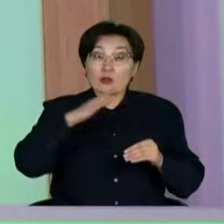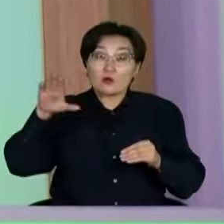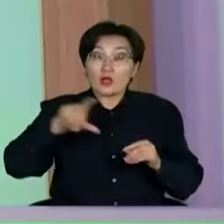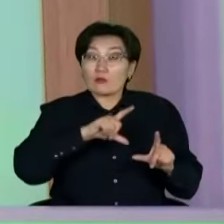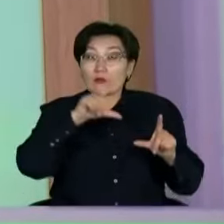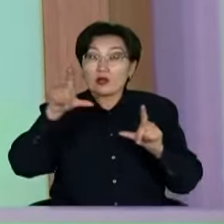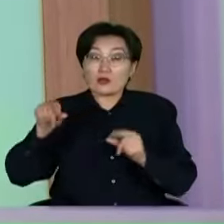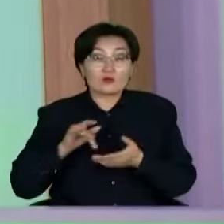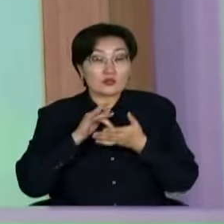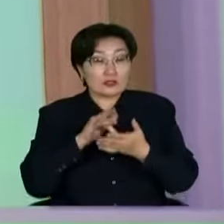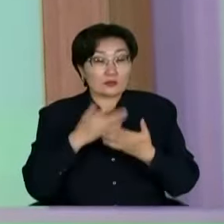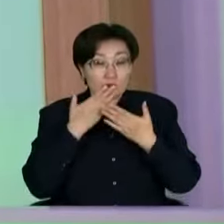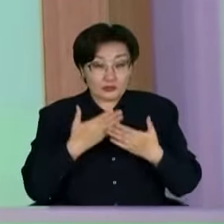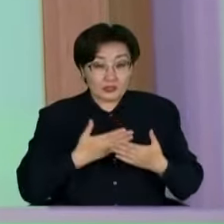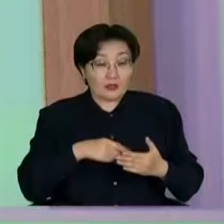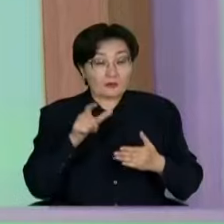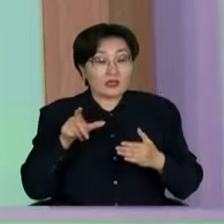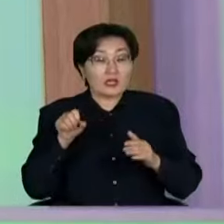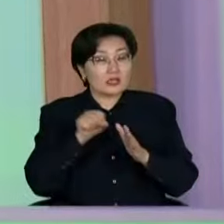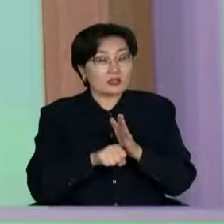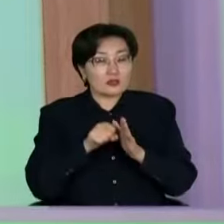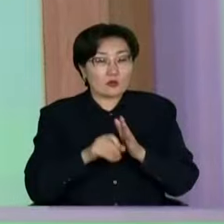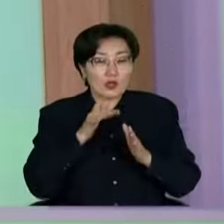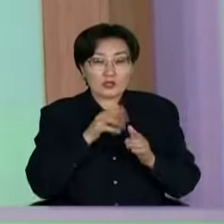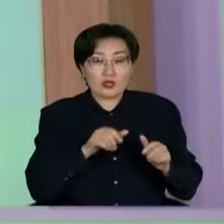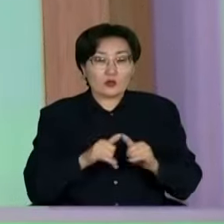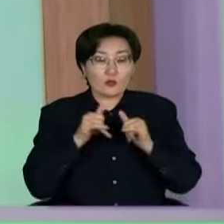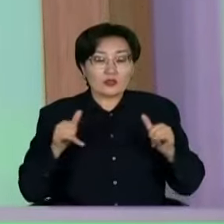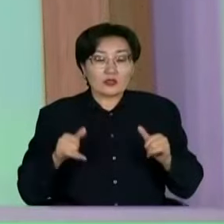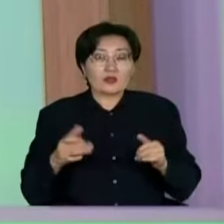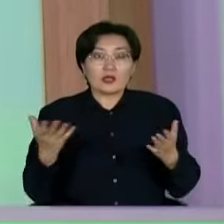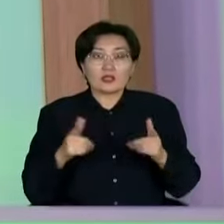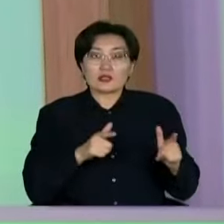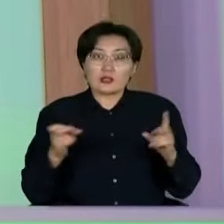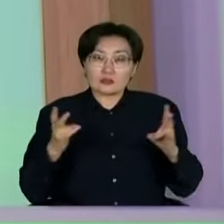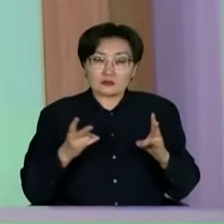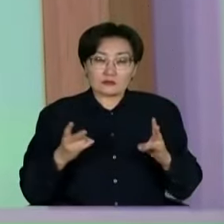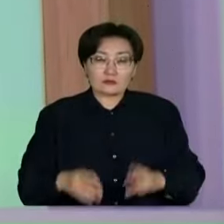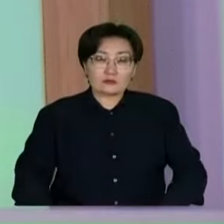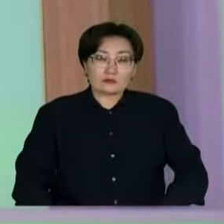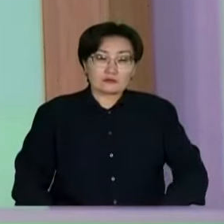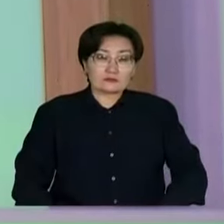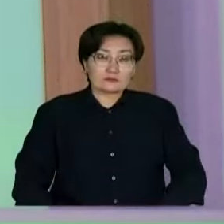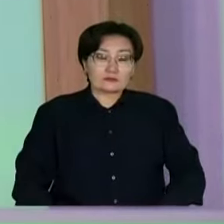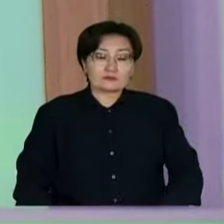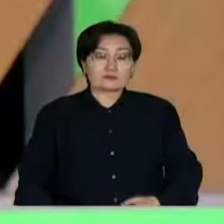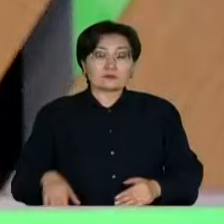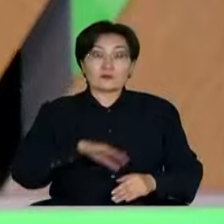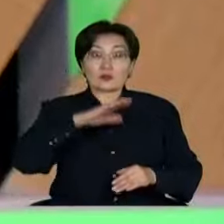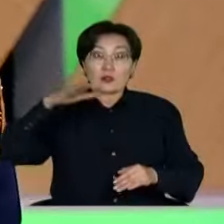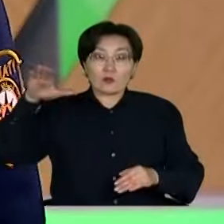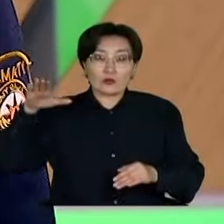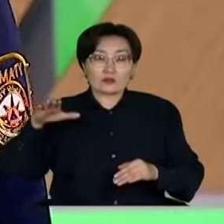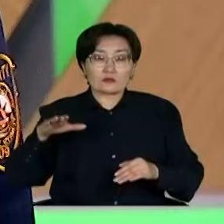енді қыста көбейеді ғой. Қалай дайындалып беру керек тауға, және кімдер шығады осы тауға әуес болатындар? Енді тауға